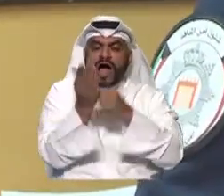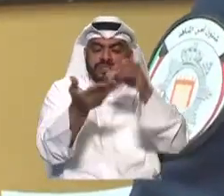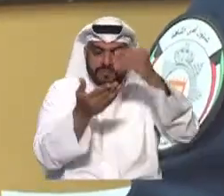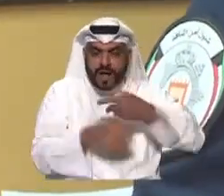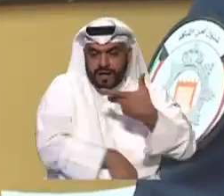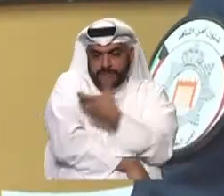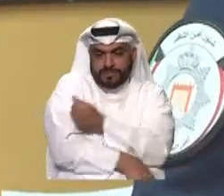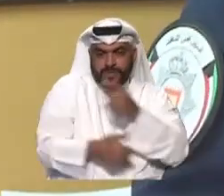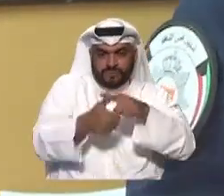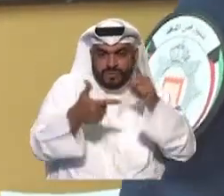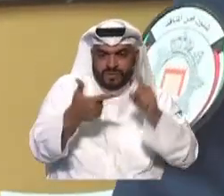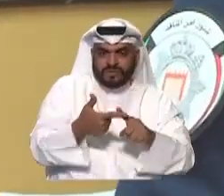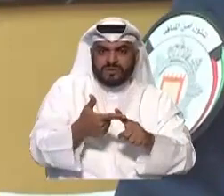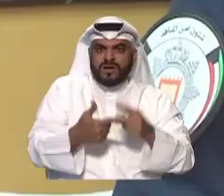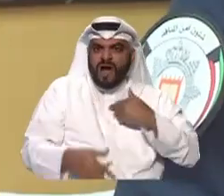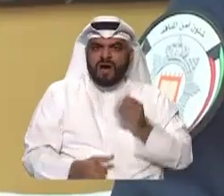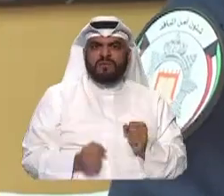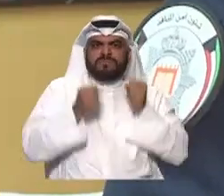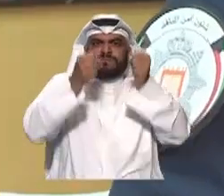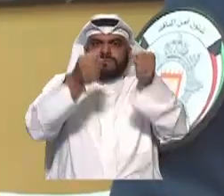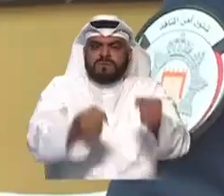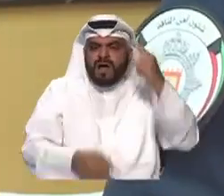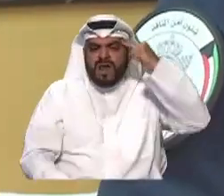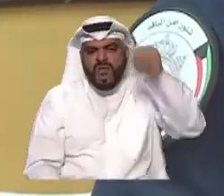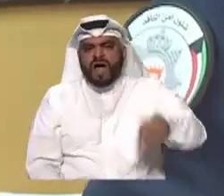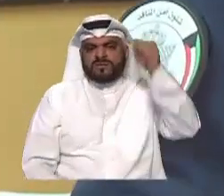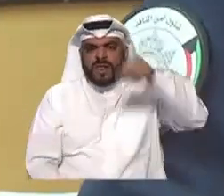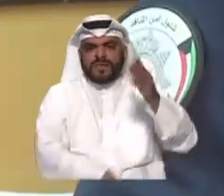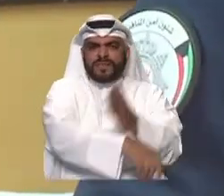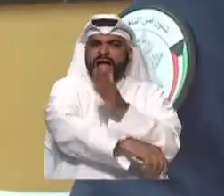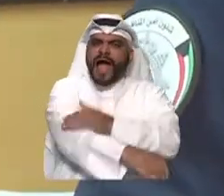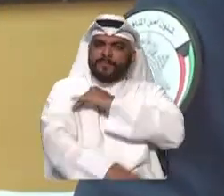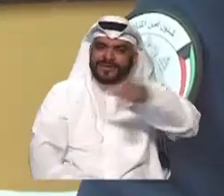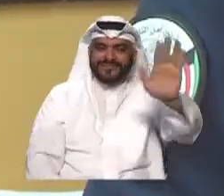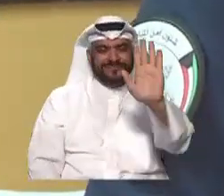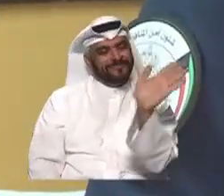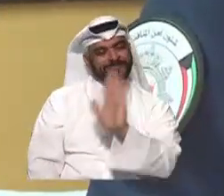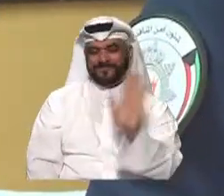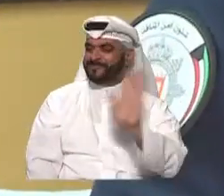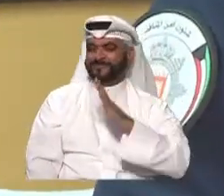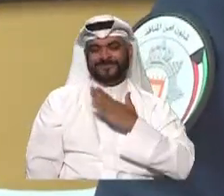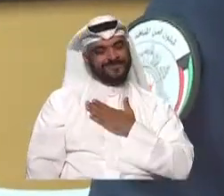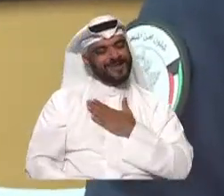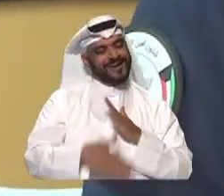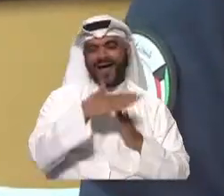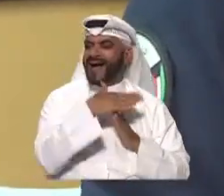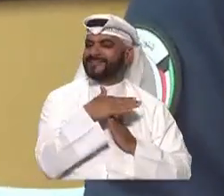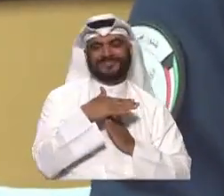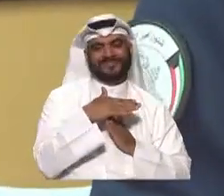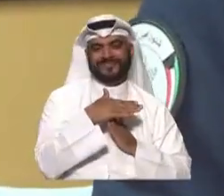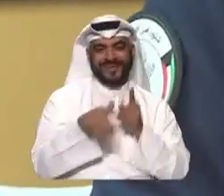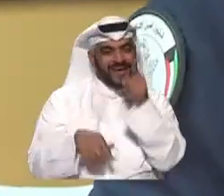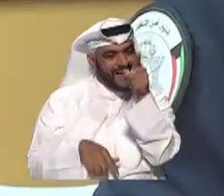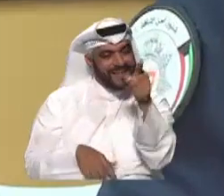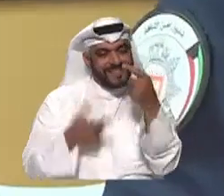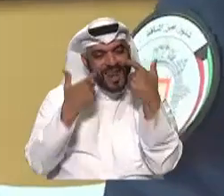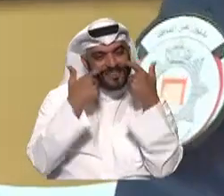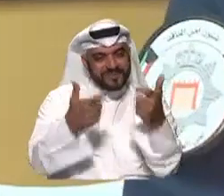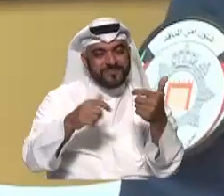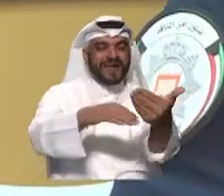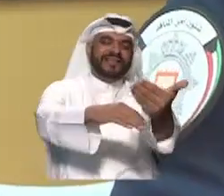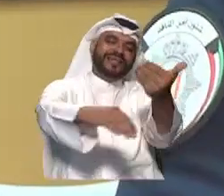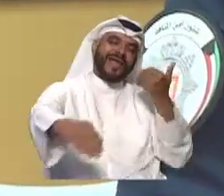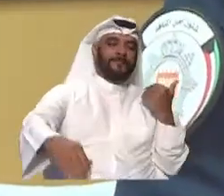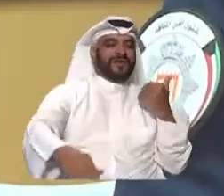وصلت الحين لازم تطلعوني ولا لازم تدخلوني. فهذه إجراءات إحنا ملتزمين فيها وما نقدر نخالفها، يعني ما نقول والله فيها استثناءات ولا ما